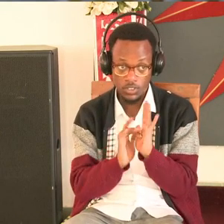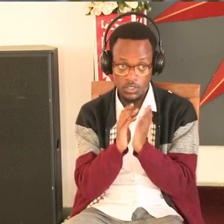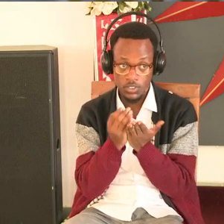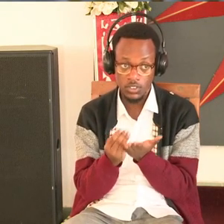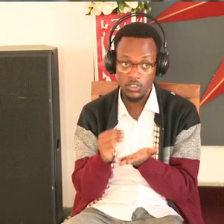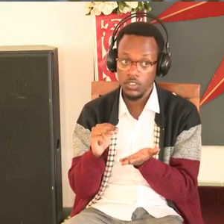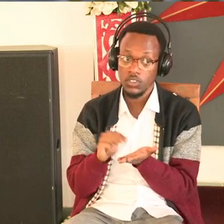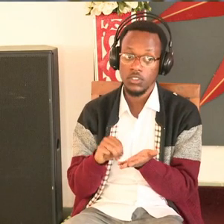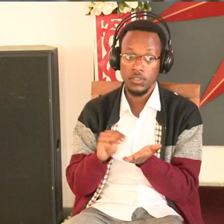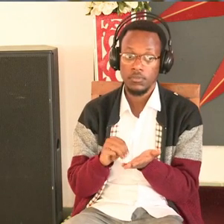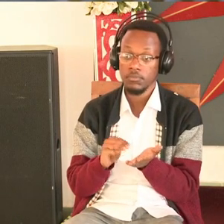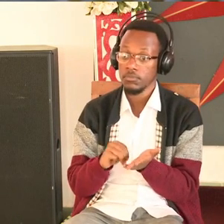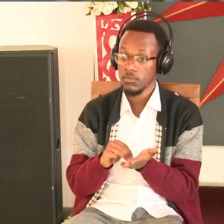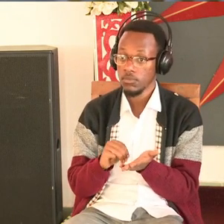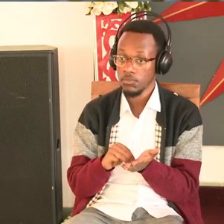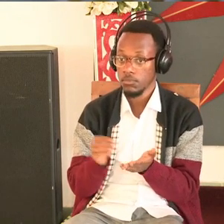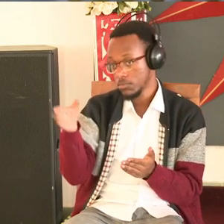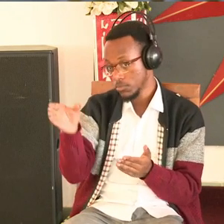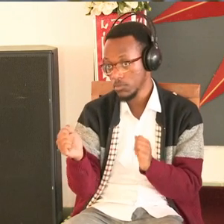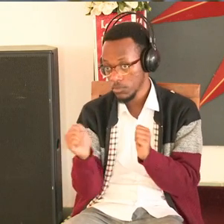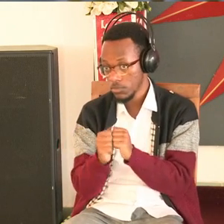turasoma